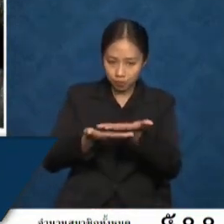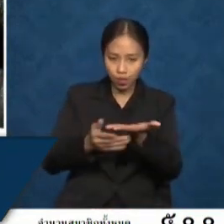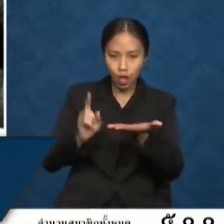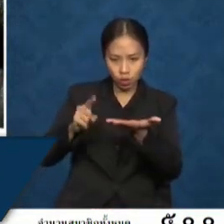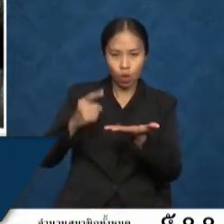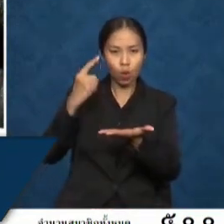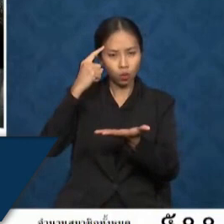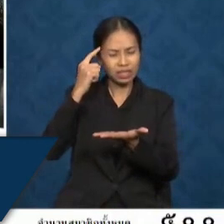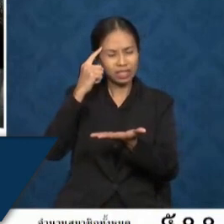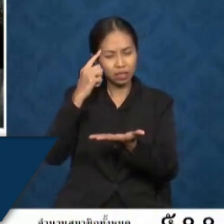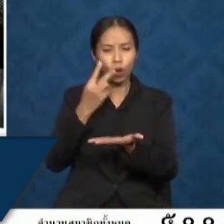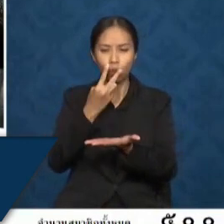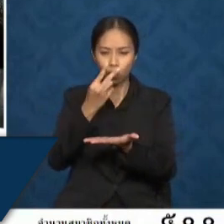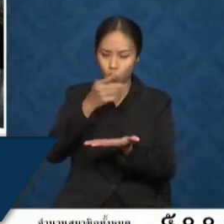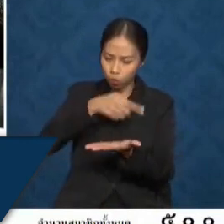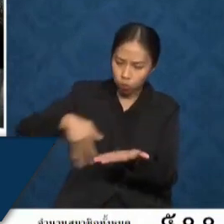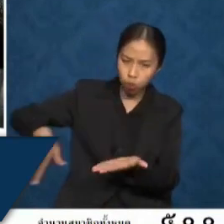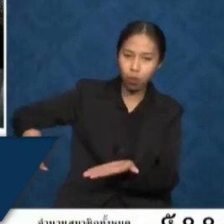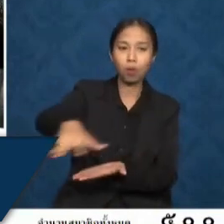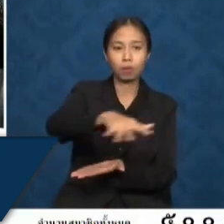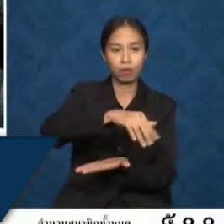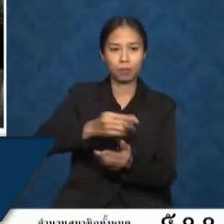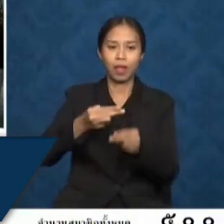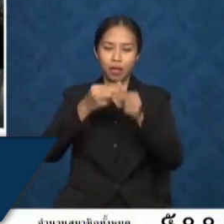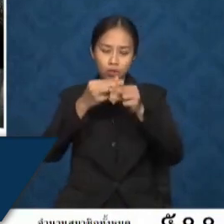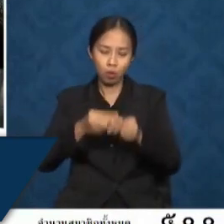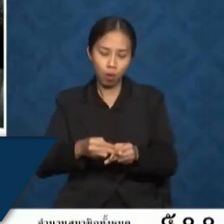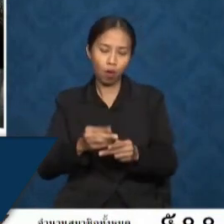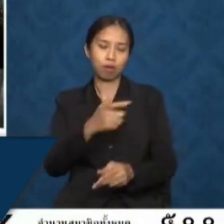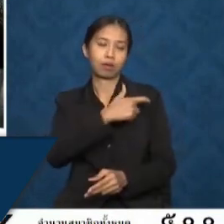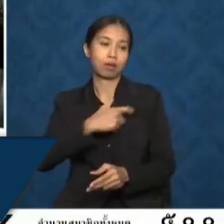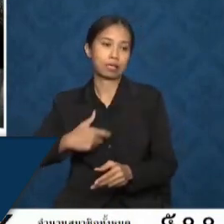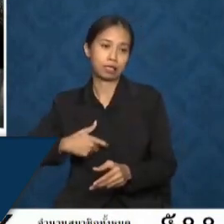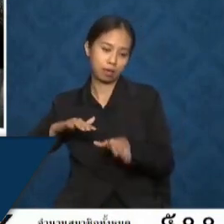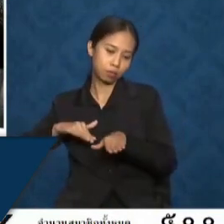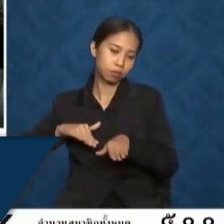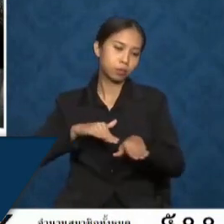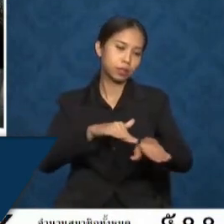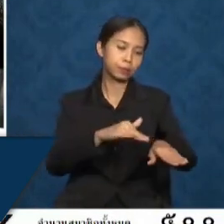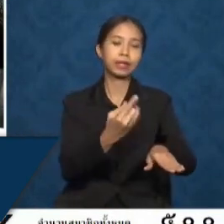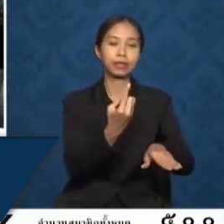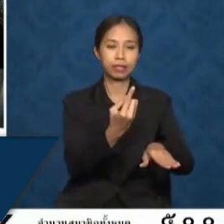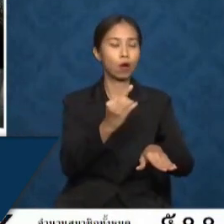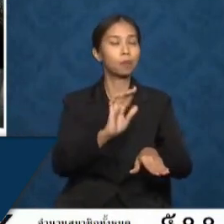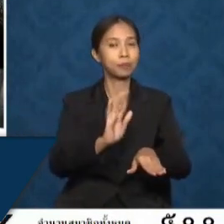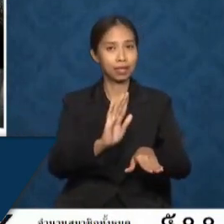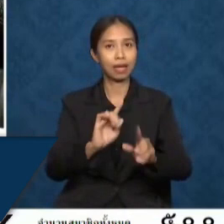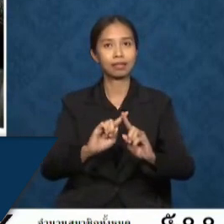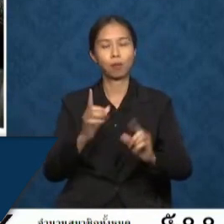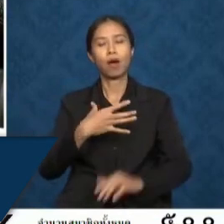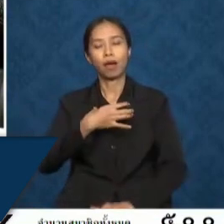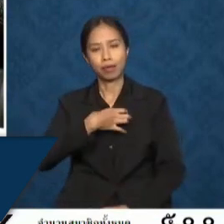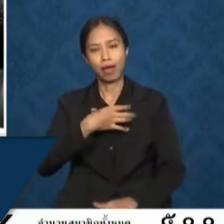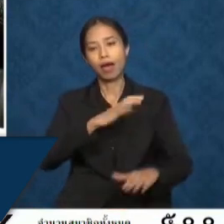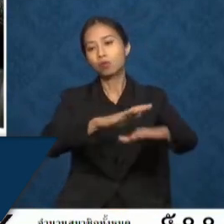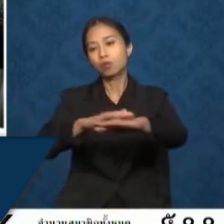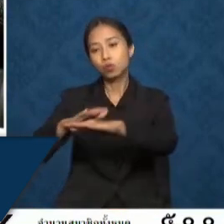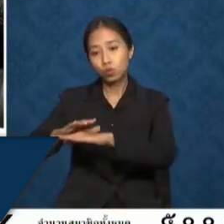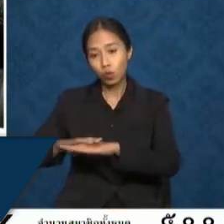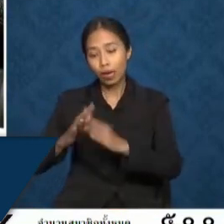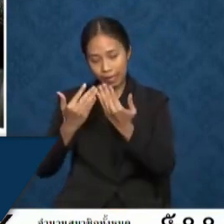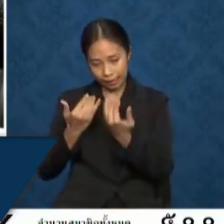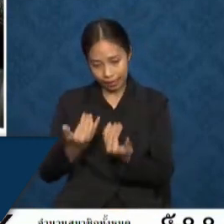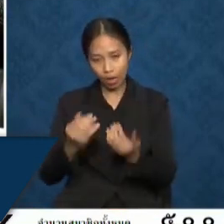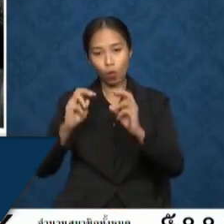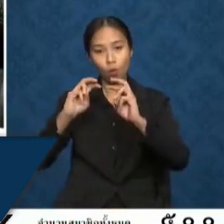รอบด้านมากกวาเรื่องการอรัขาขบวเส็จเท่านั้นดังนั้นอยากจะชวนเพื่อนสมาชิกและสังคมไทยค่ทบทวลประเด็นน